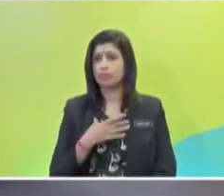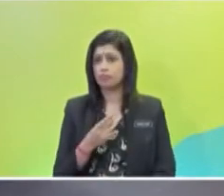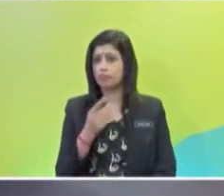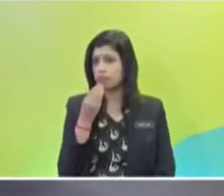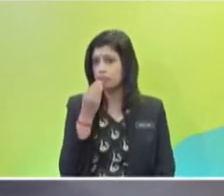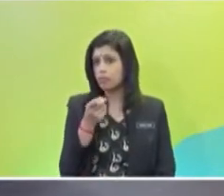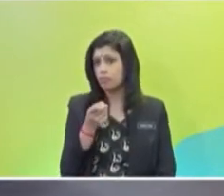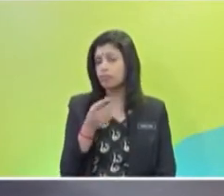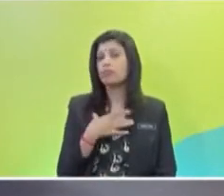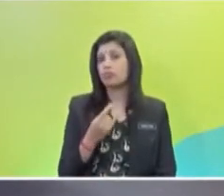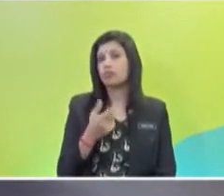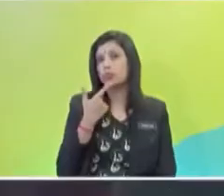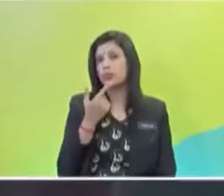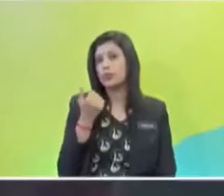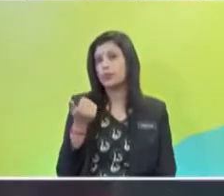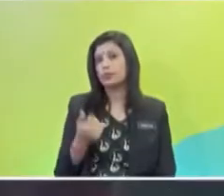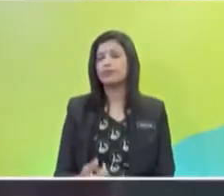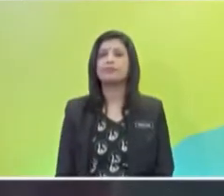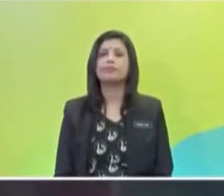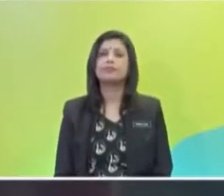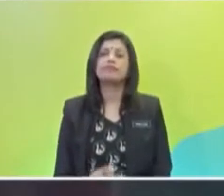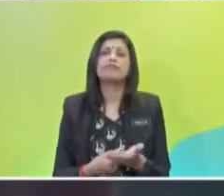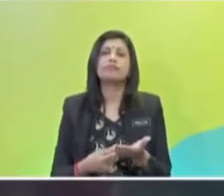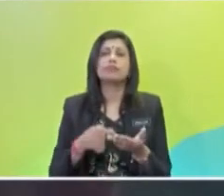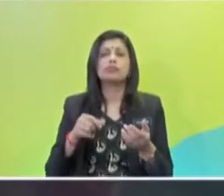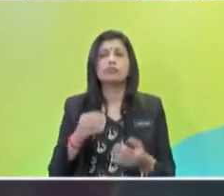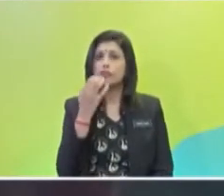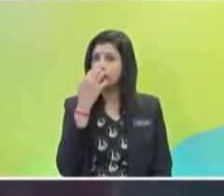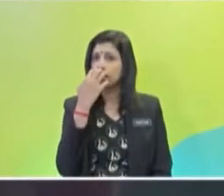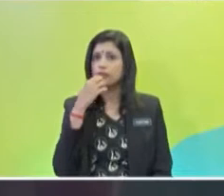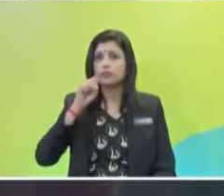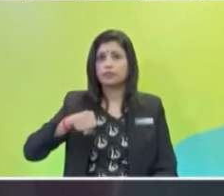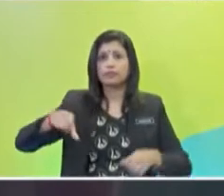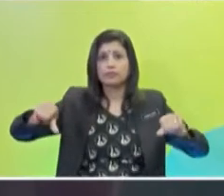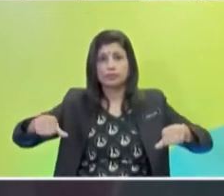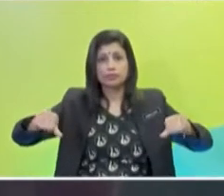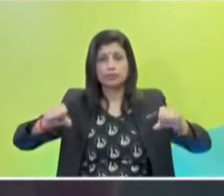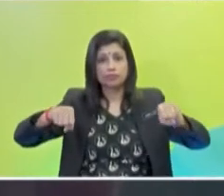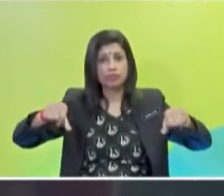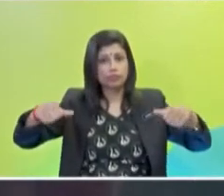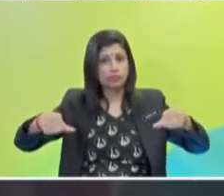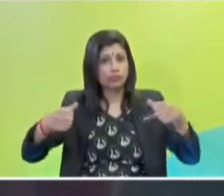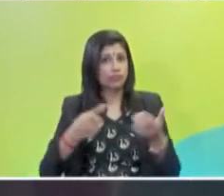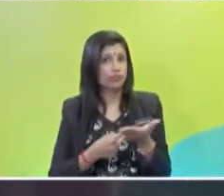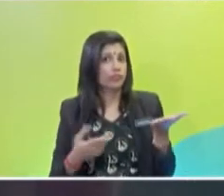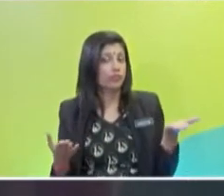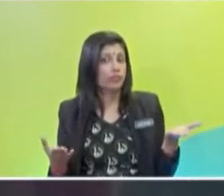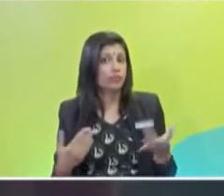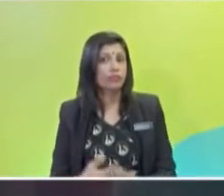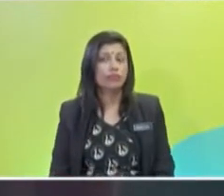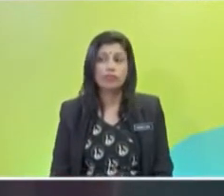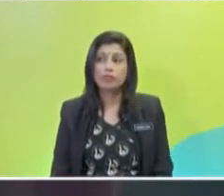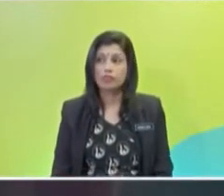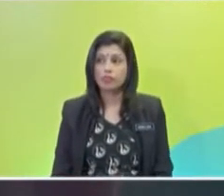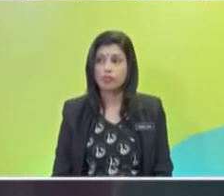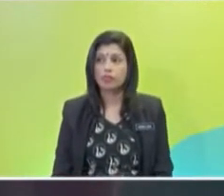cikgu. Apa menu ataupun jenis masakan yang boleh kita gunakan kita buat daripada nanas? Sebenarnya kan cikgu,